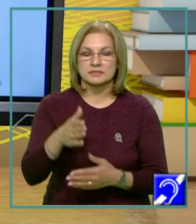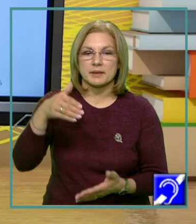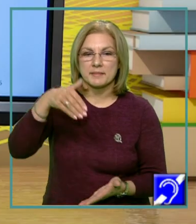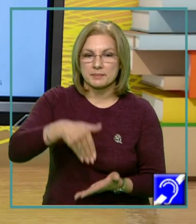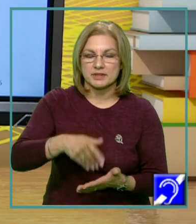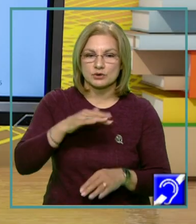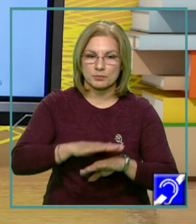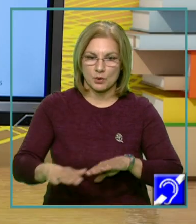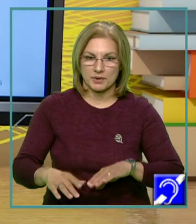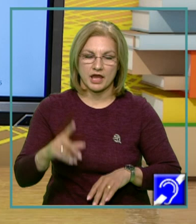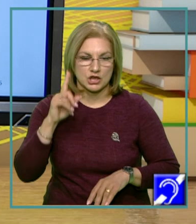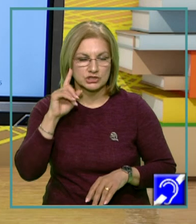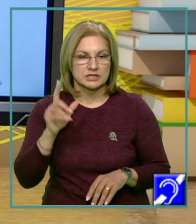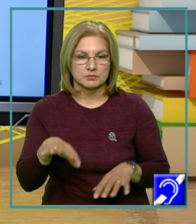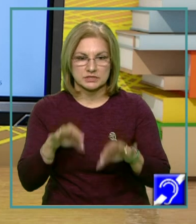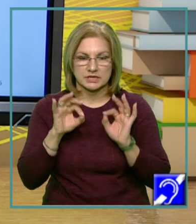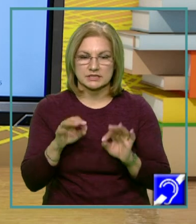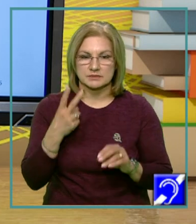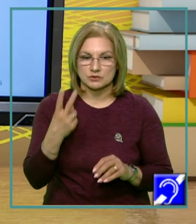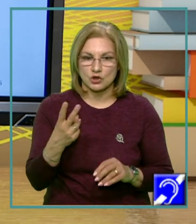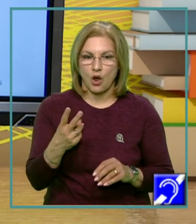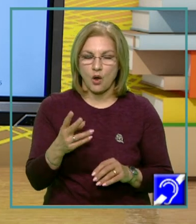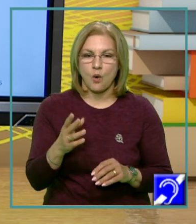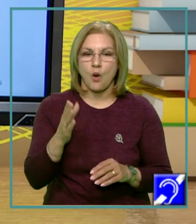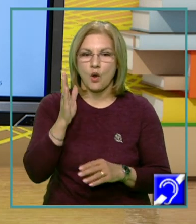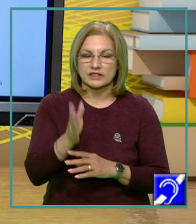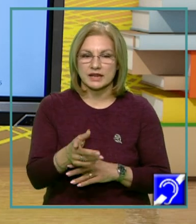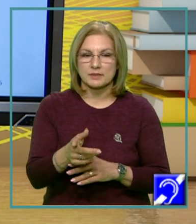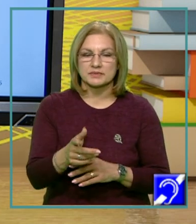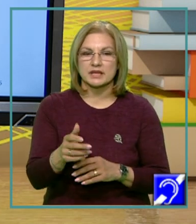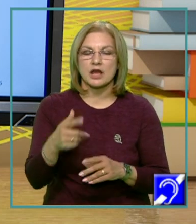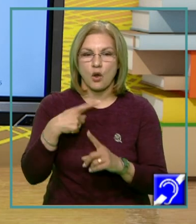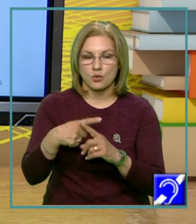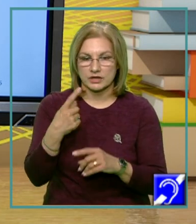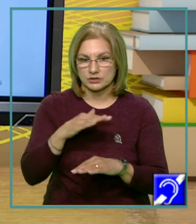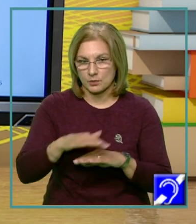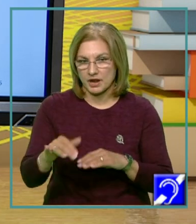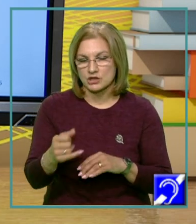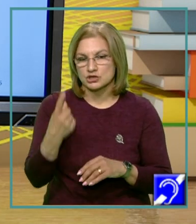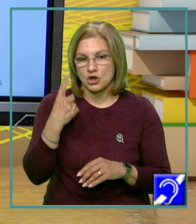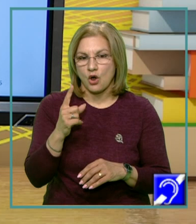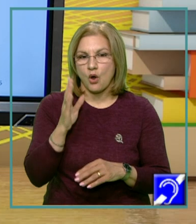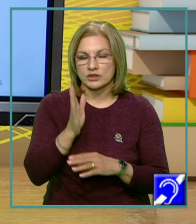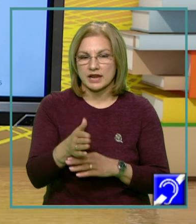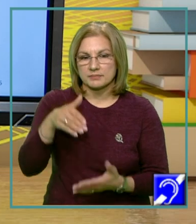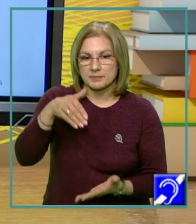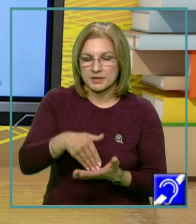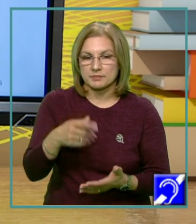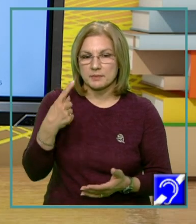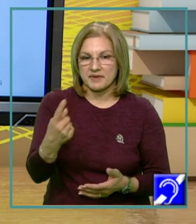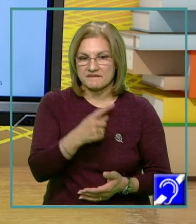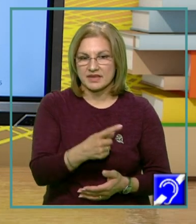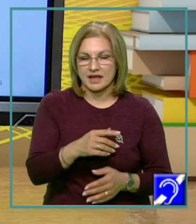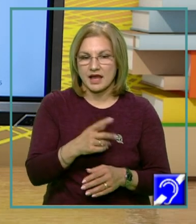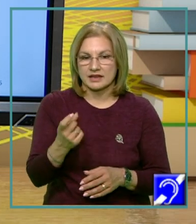trebuie să găsim două drepte concurente întru un plan și o dreaptă perpendiculară pe fiecare